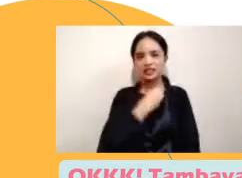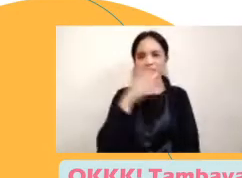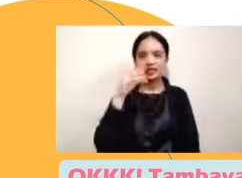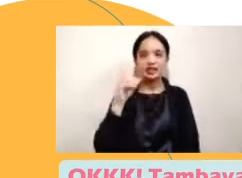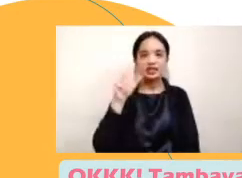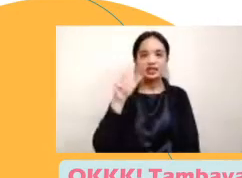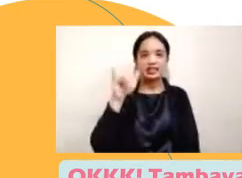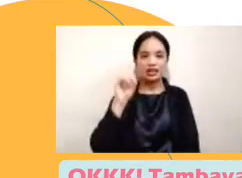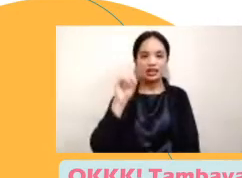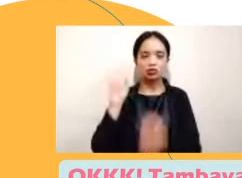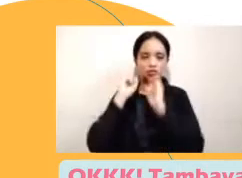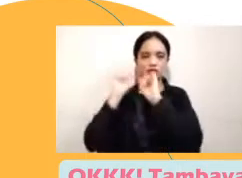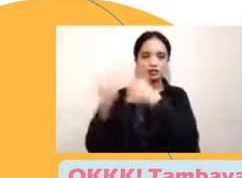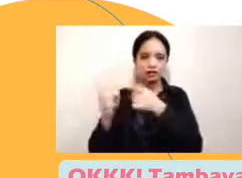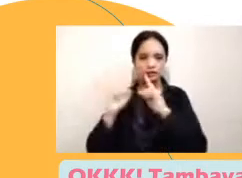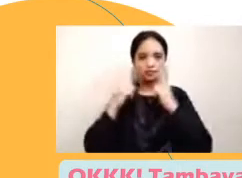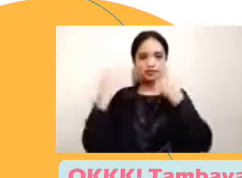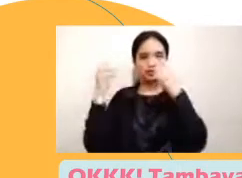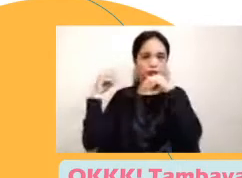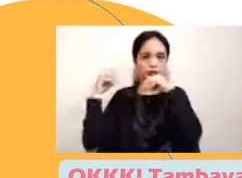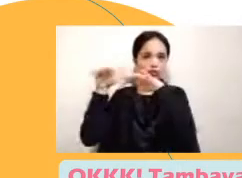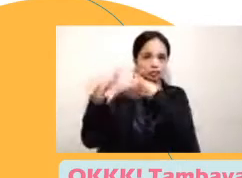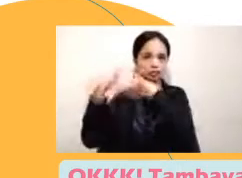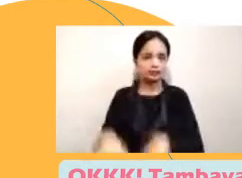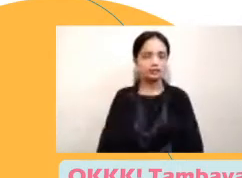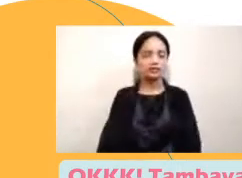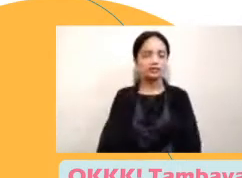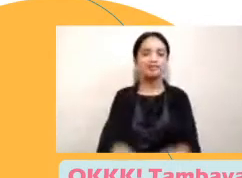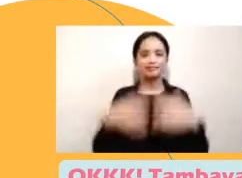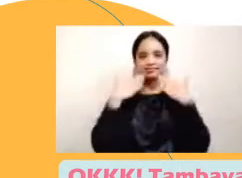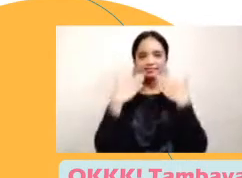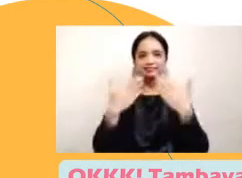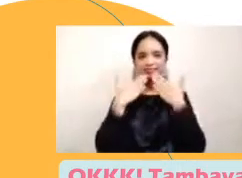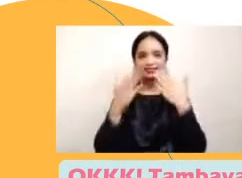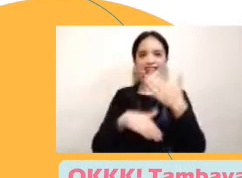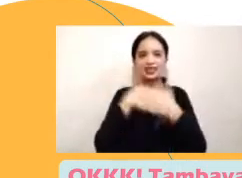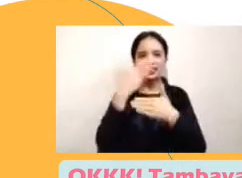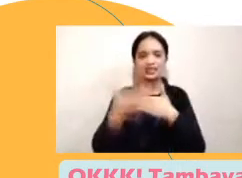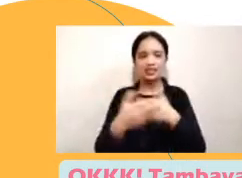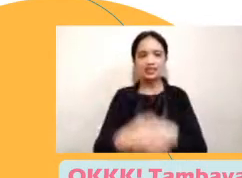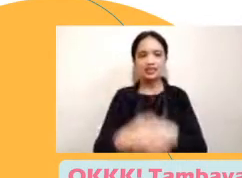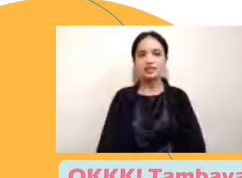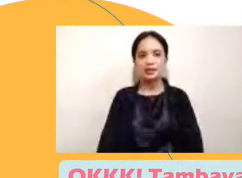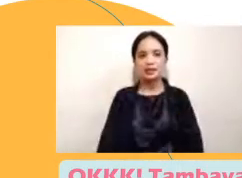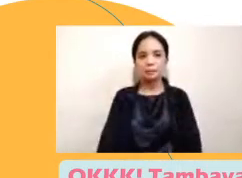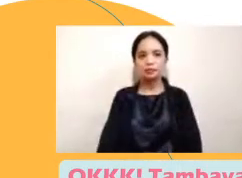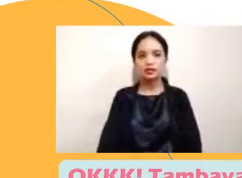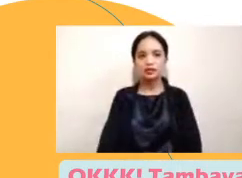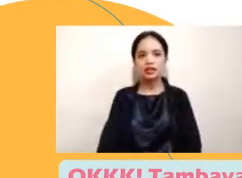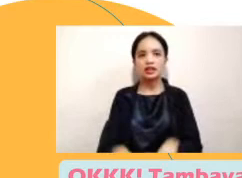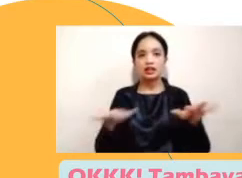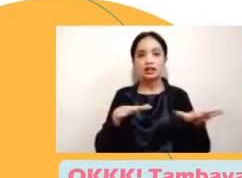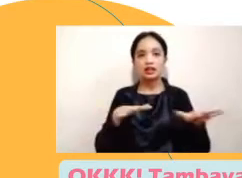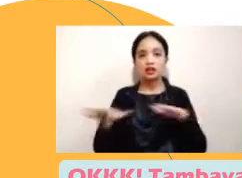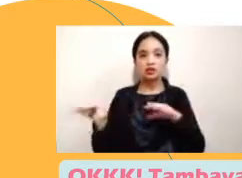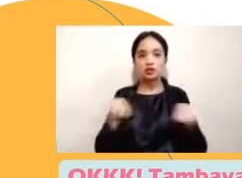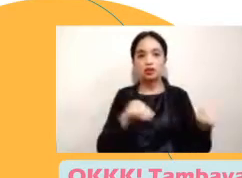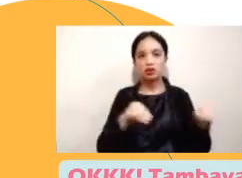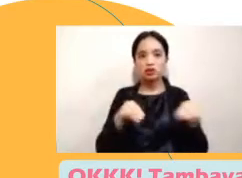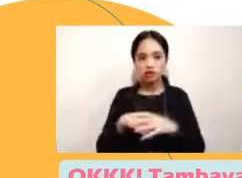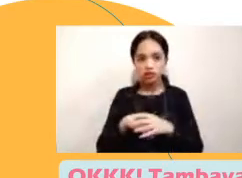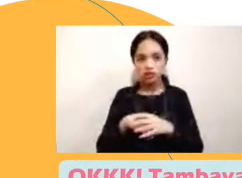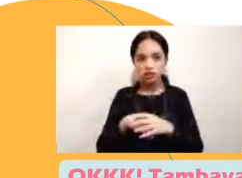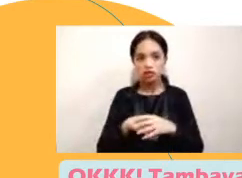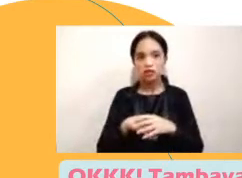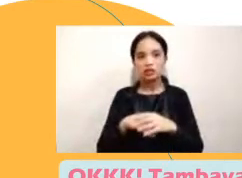Sige, dayo. Okay. Thank you ha, guys. Next, kilos. Kilos, buhos.